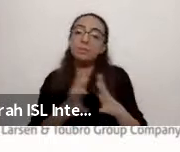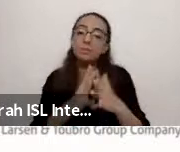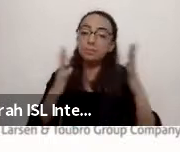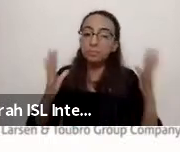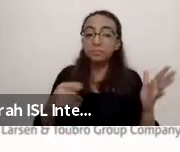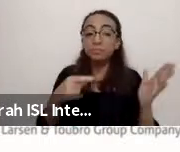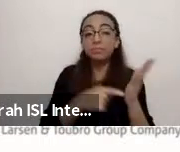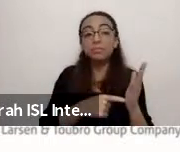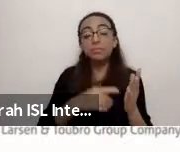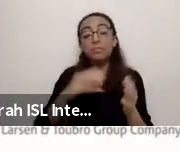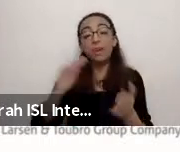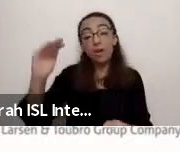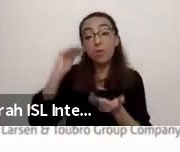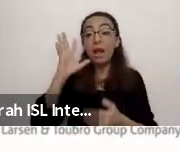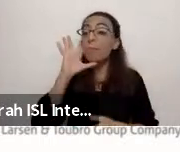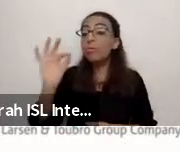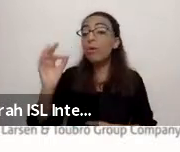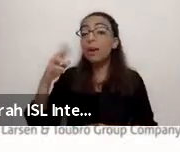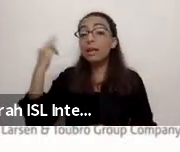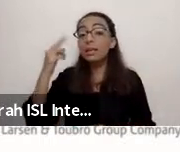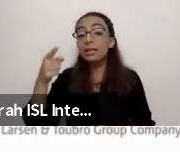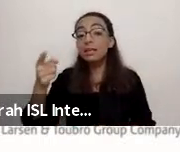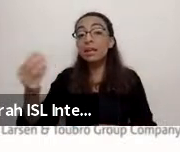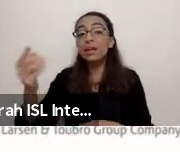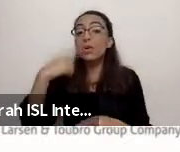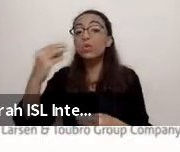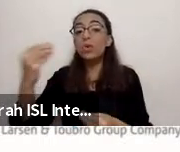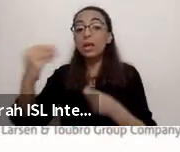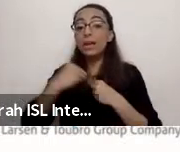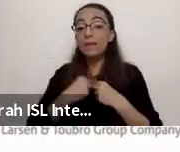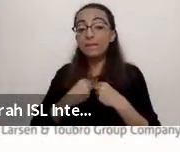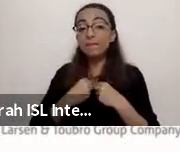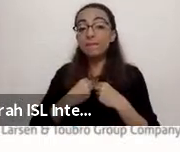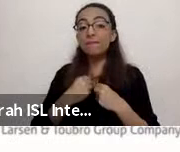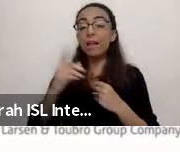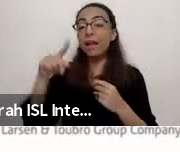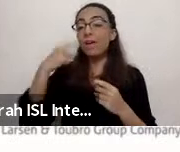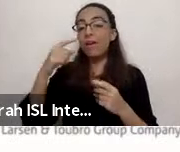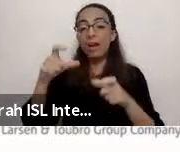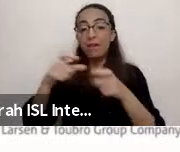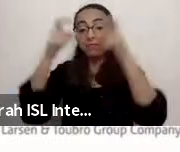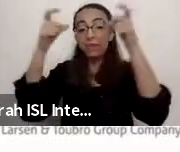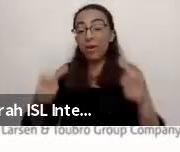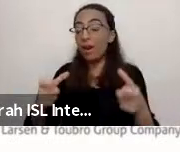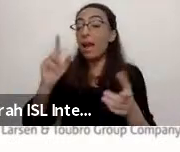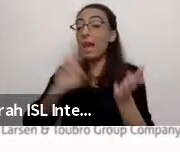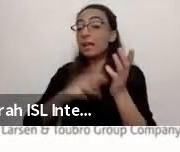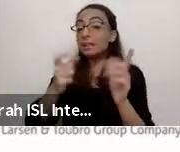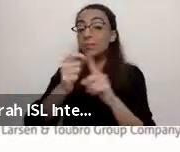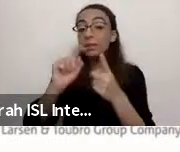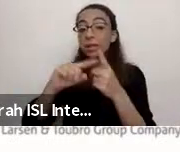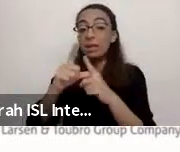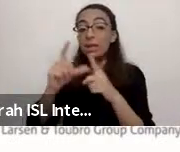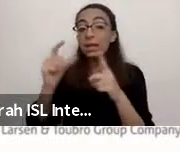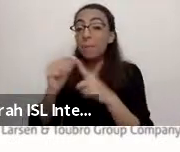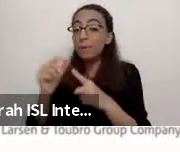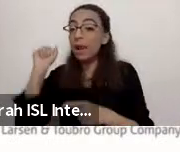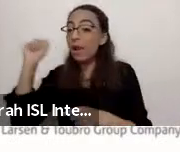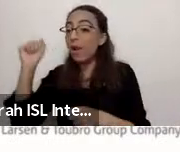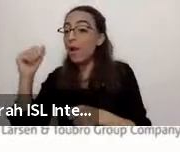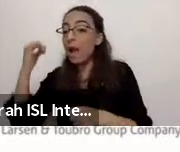लिए अवार्ड विशेष है क्योंकि ये अवार्ड उस संस्था द्वारा दिया जा रहा है जो उन प्रिंसिपल्स में बिलीव करती है जिन पर छाव फाउंडेशन काम कर रहा